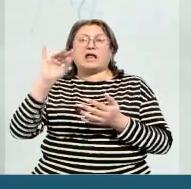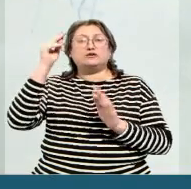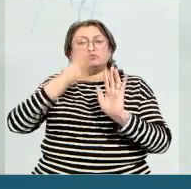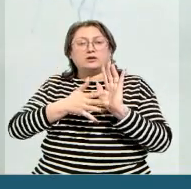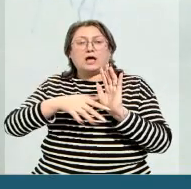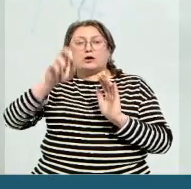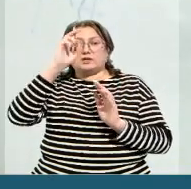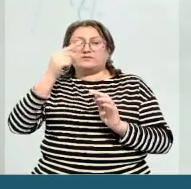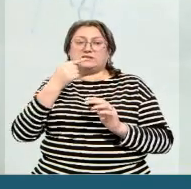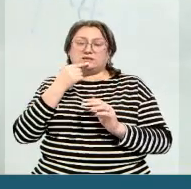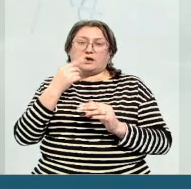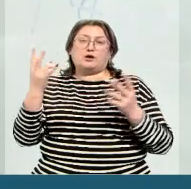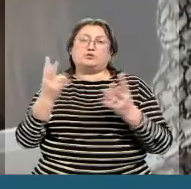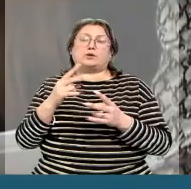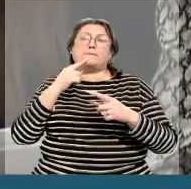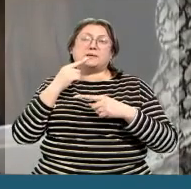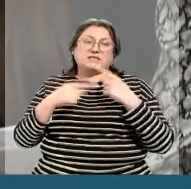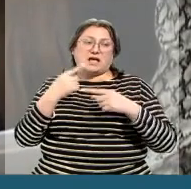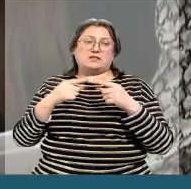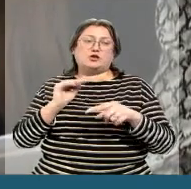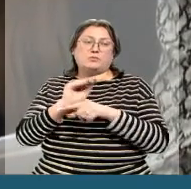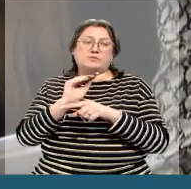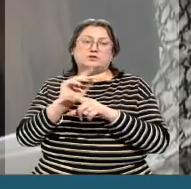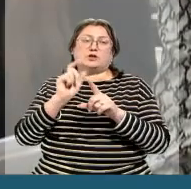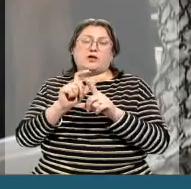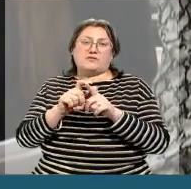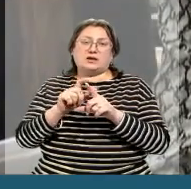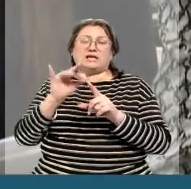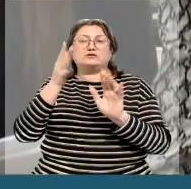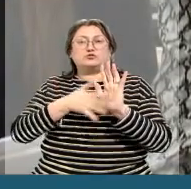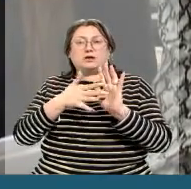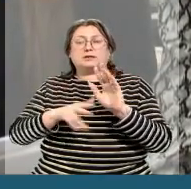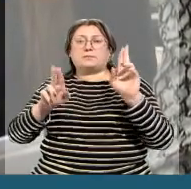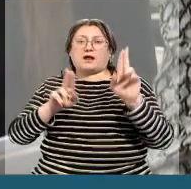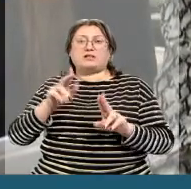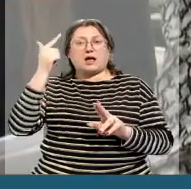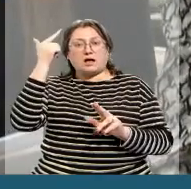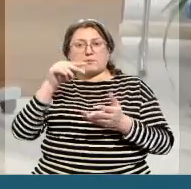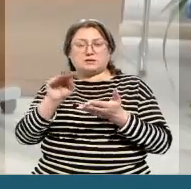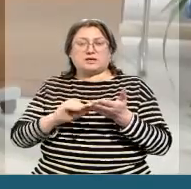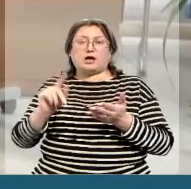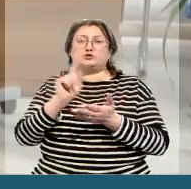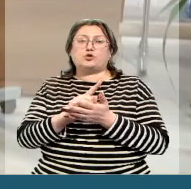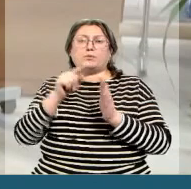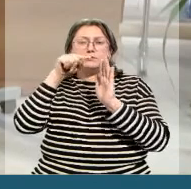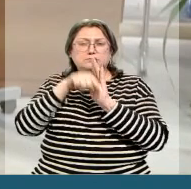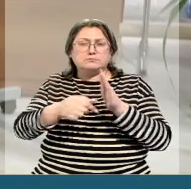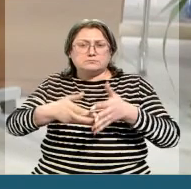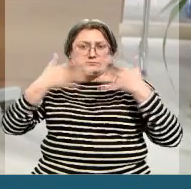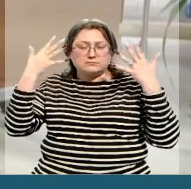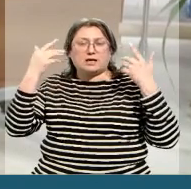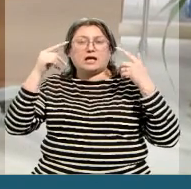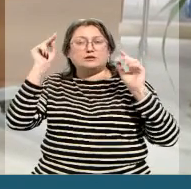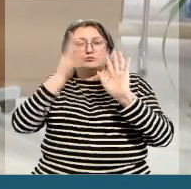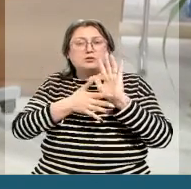изучения государственного языка следует постоянно пополнять словарный запас и изучать правила грамматики. А чтобы погрузиться в языковую